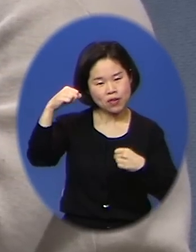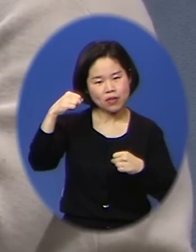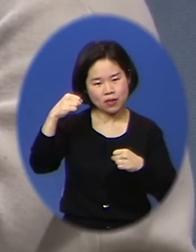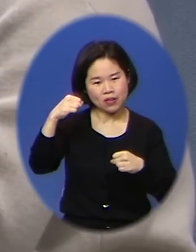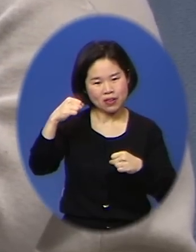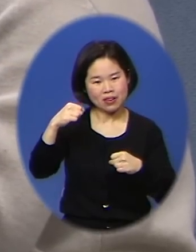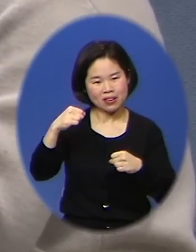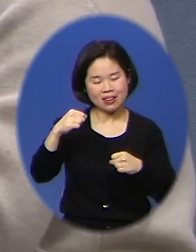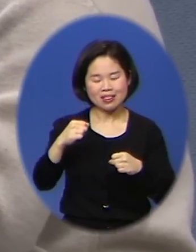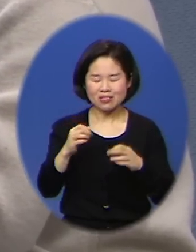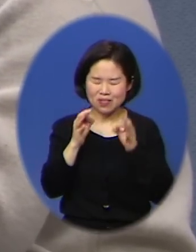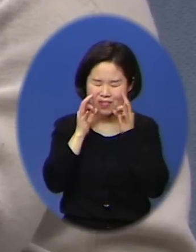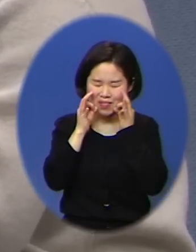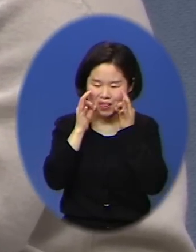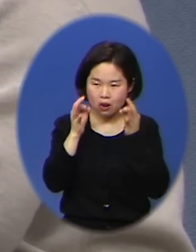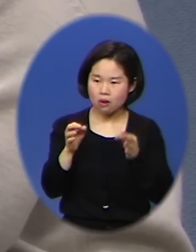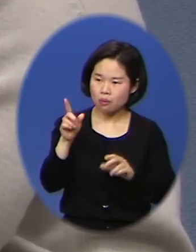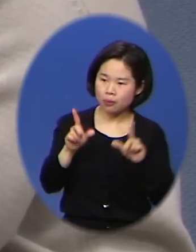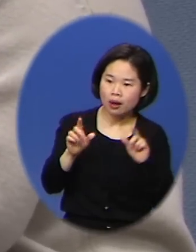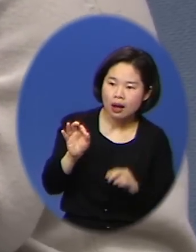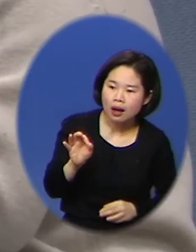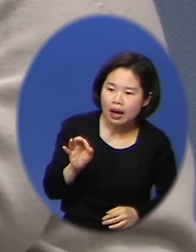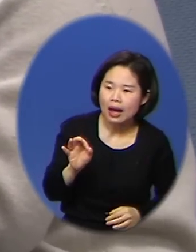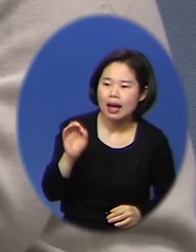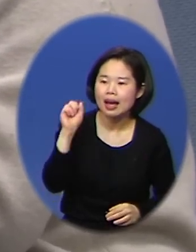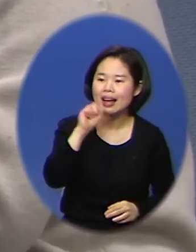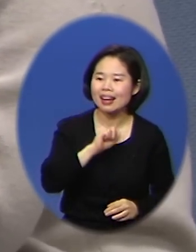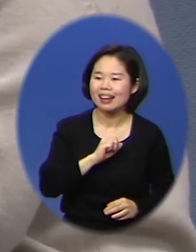표정이 무척이나 즐거워 보인다.